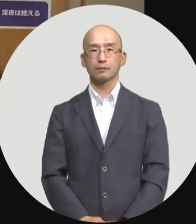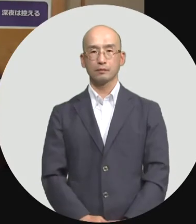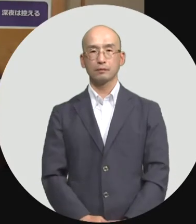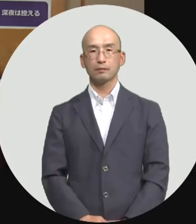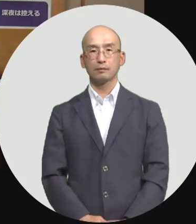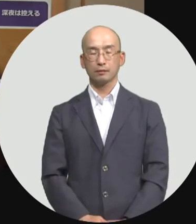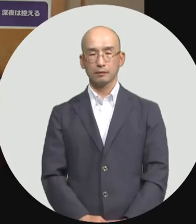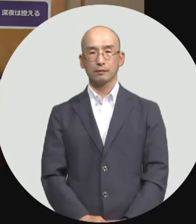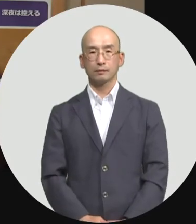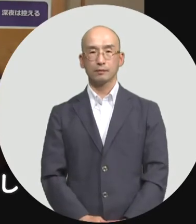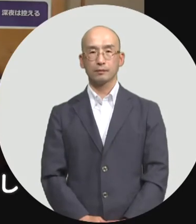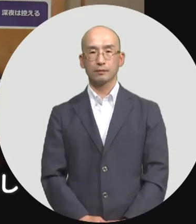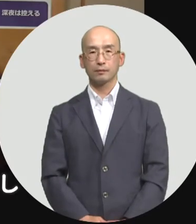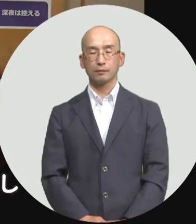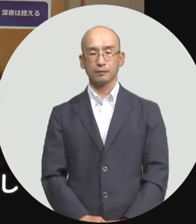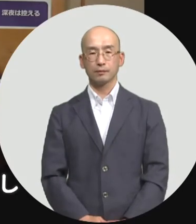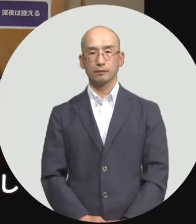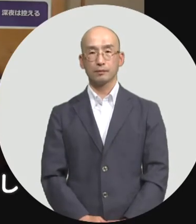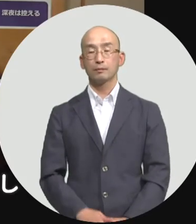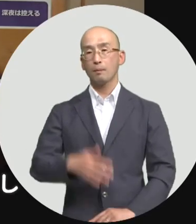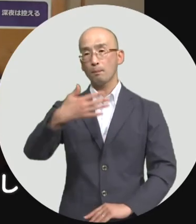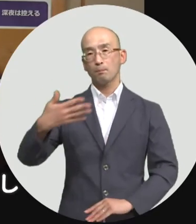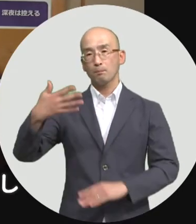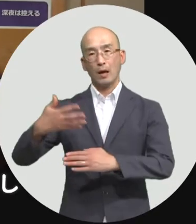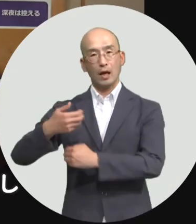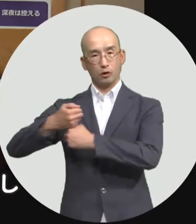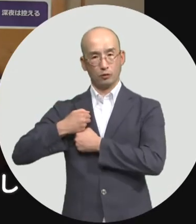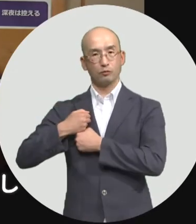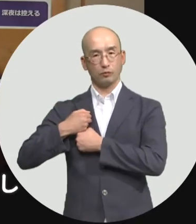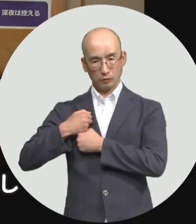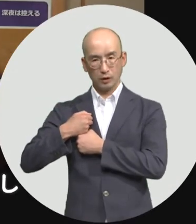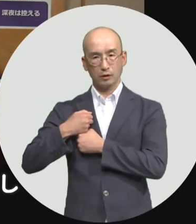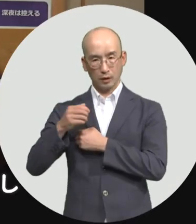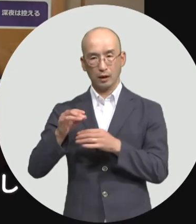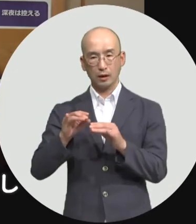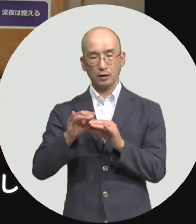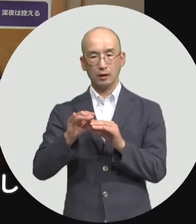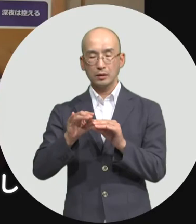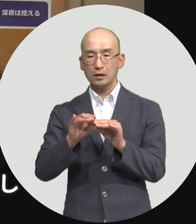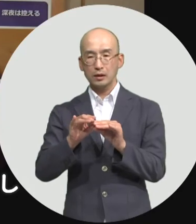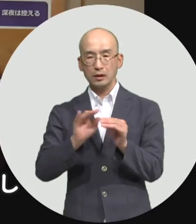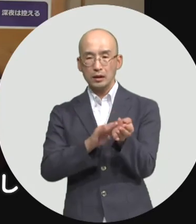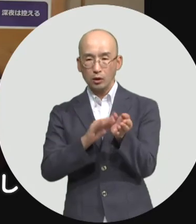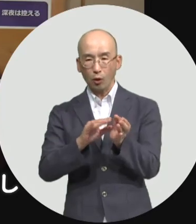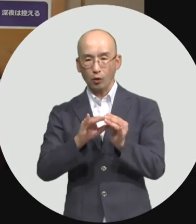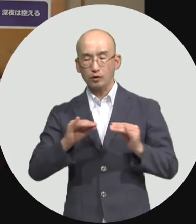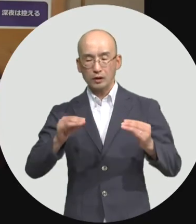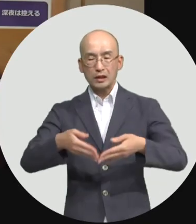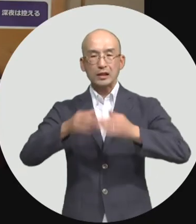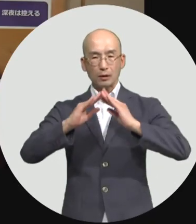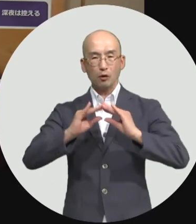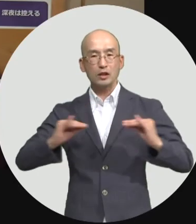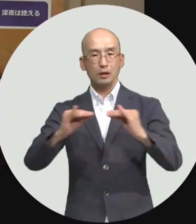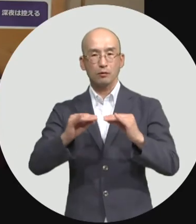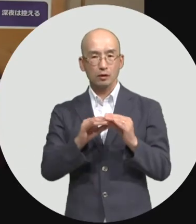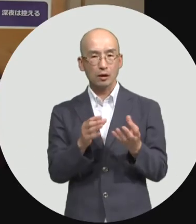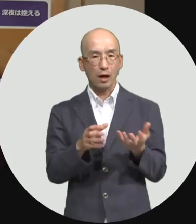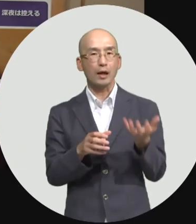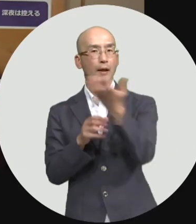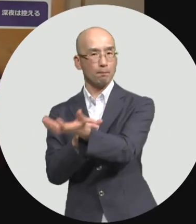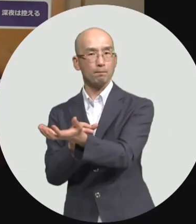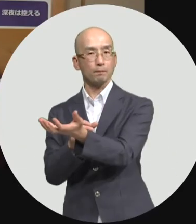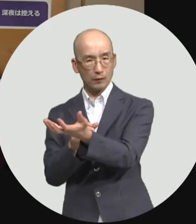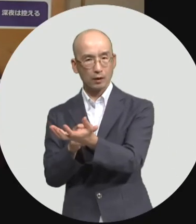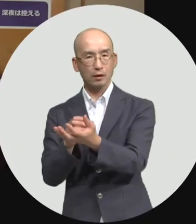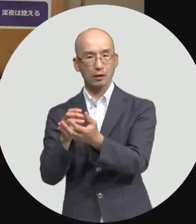。米軍の方では医療専門チームを京丹後市に派遣をいたしまして、米軍関係者への検査を